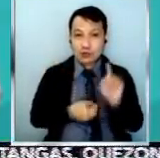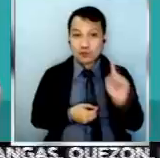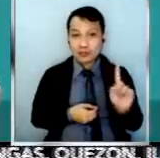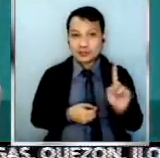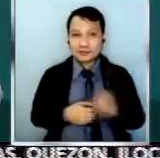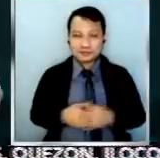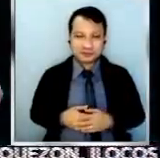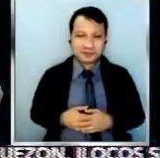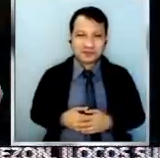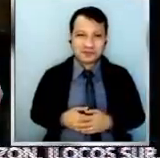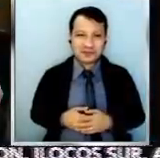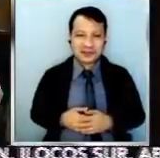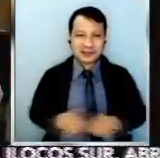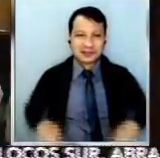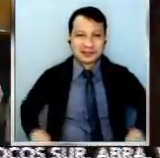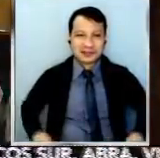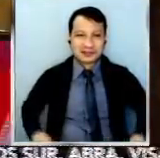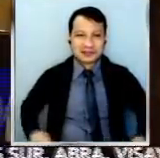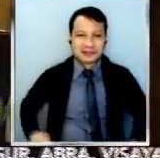curious.